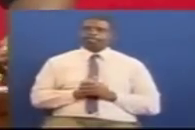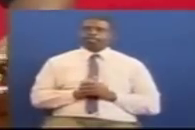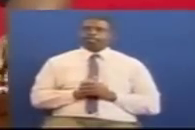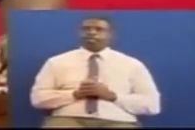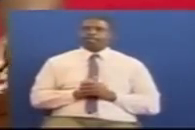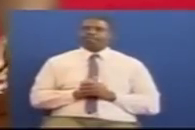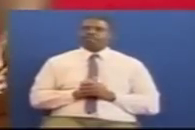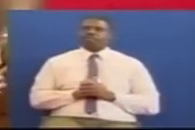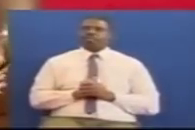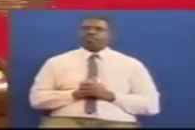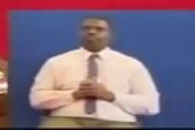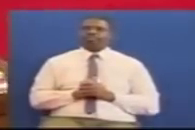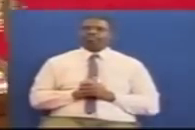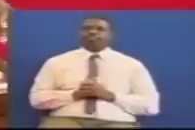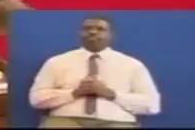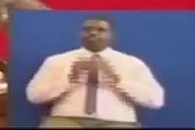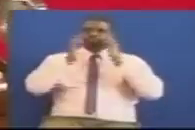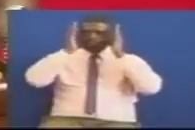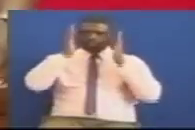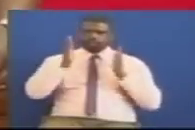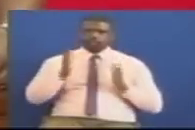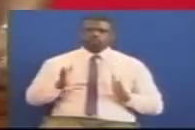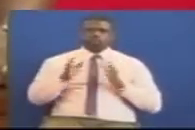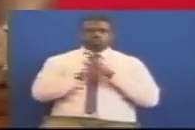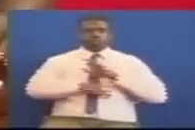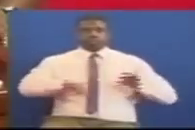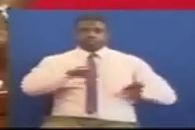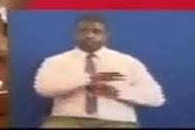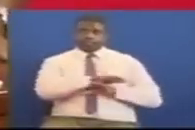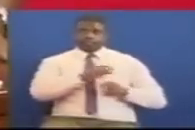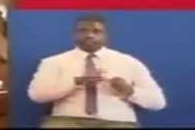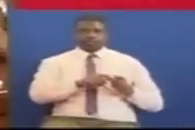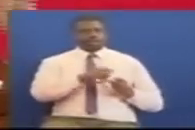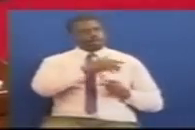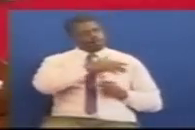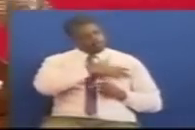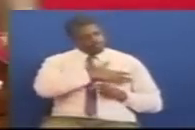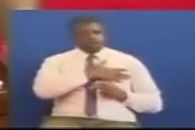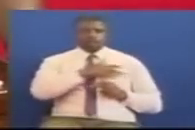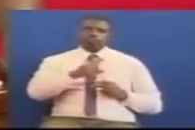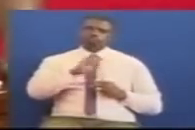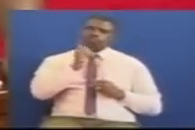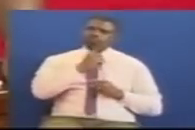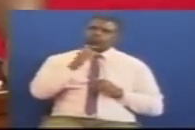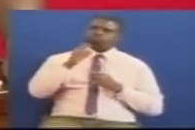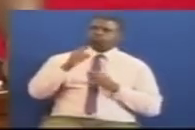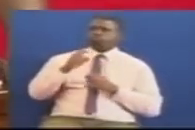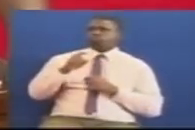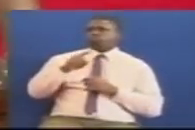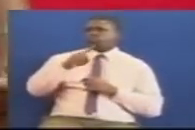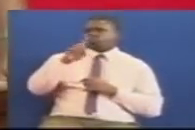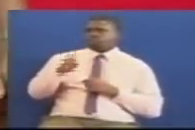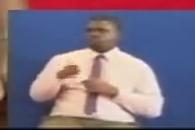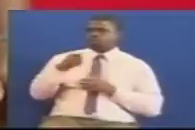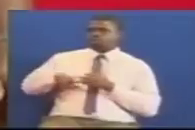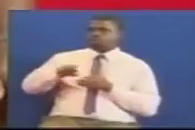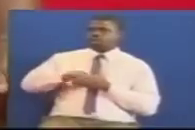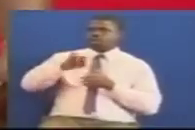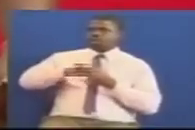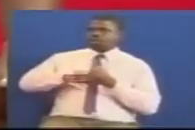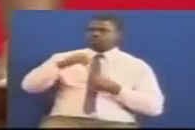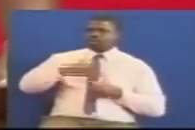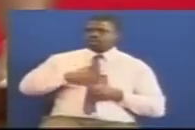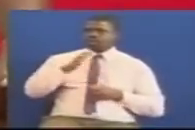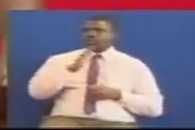Mheshimiwa Mwenyekiti, napenda kujibu swali la nyongeza la rafiki yangu Mheshimiwa Hatibu kama